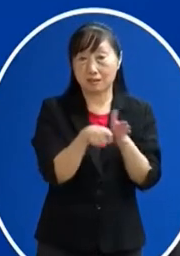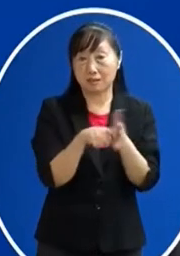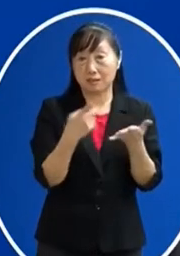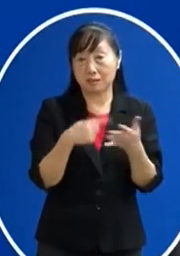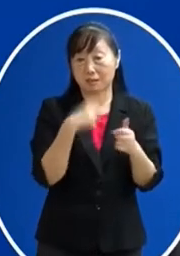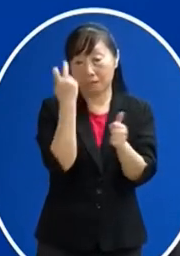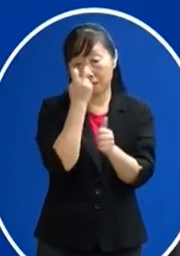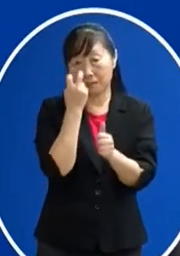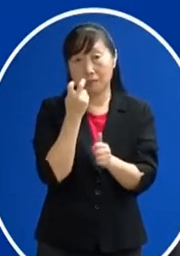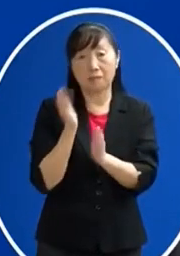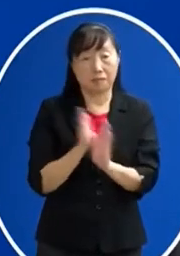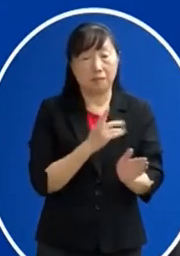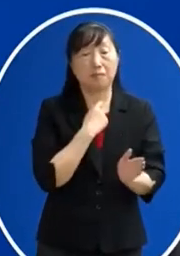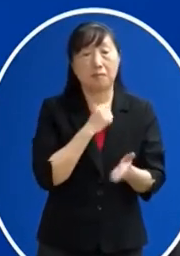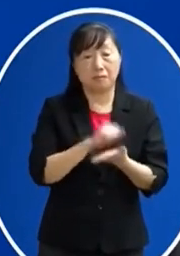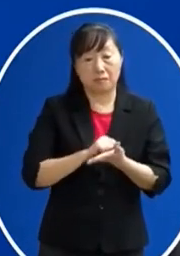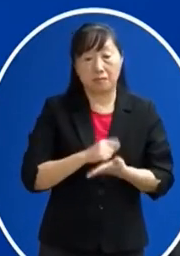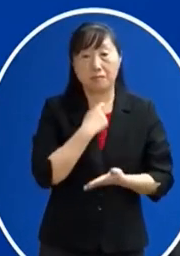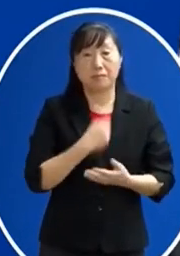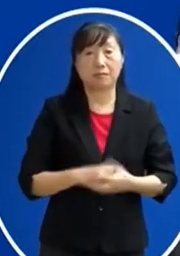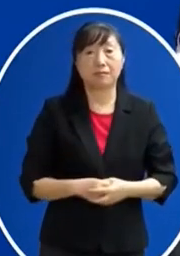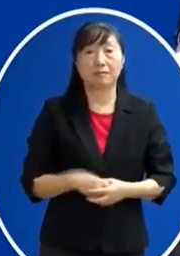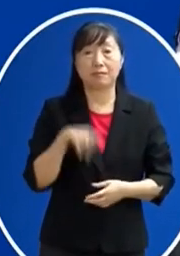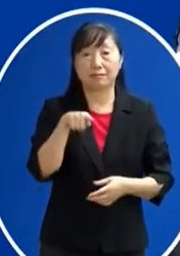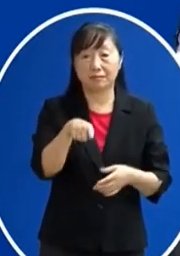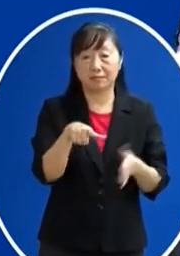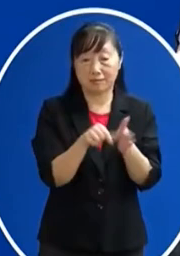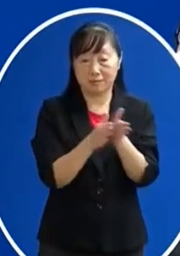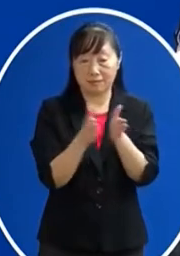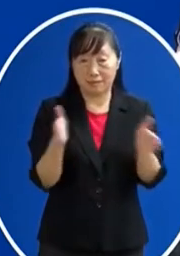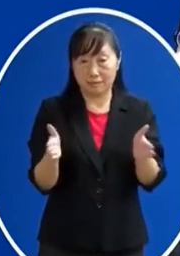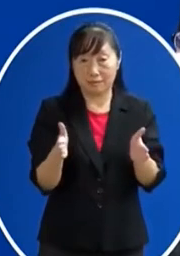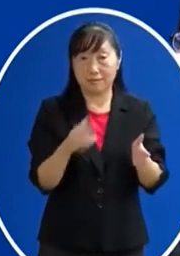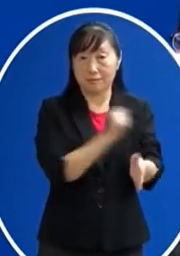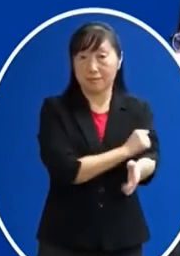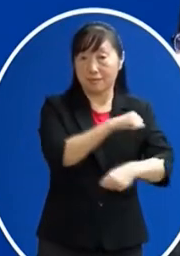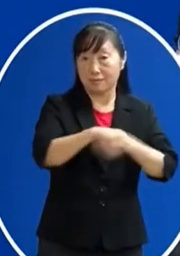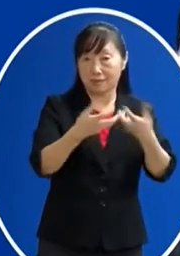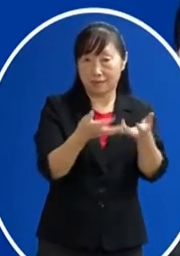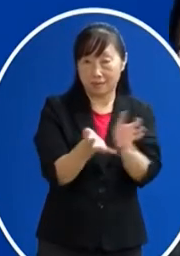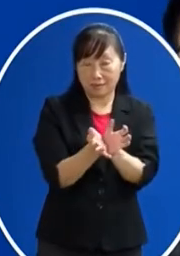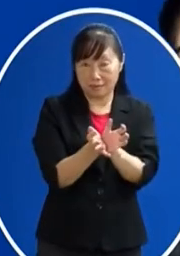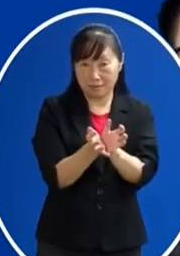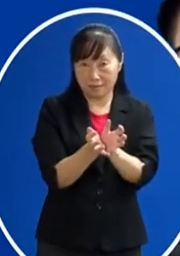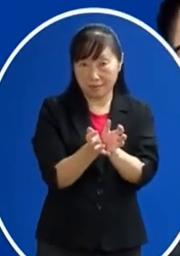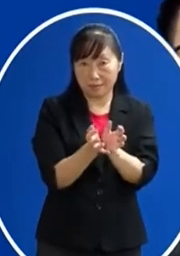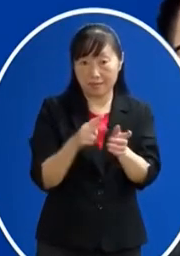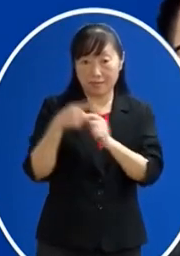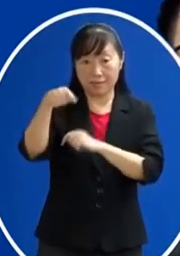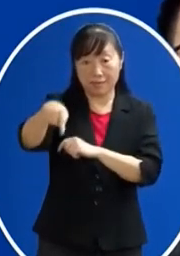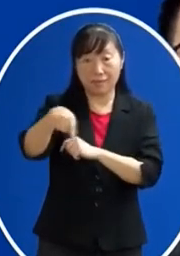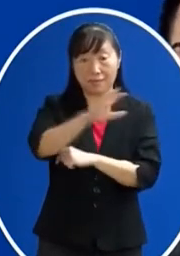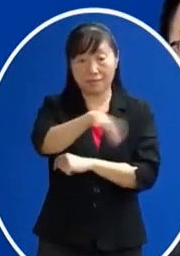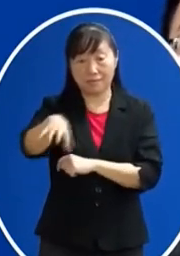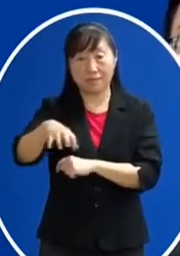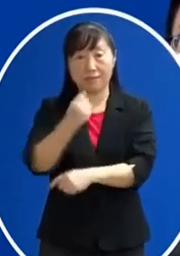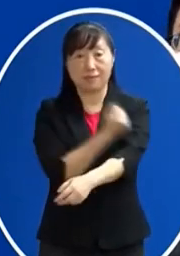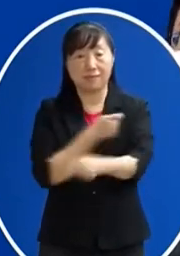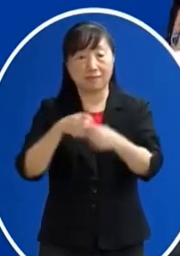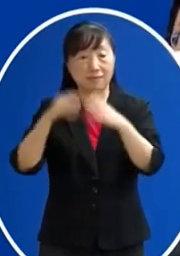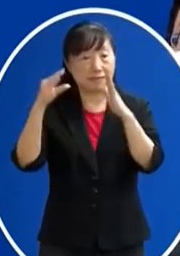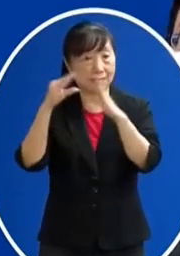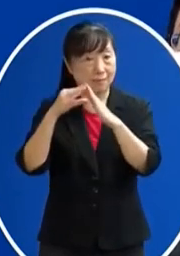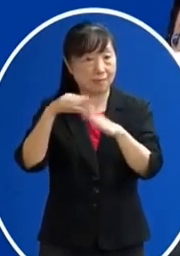的一些管理。那这一段时间劳动部跟地方县市为劳工局的部分呢，也